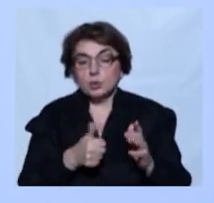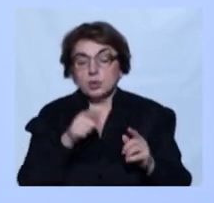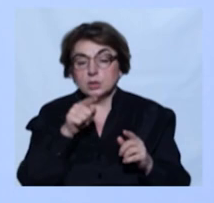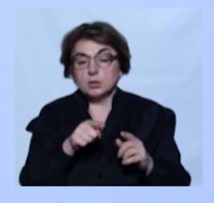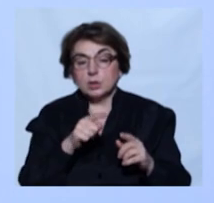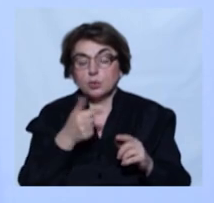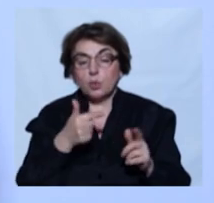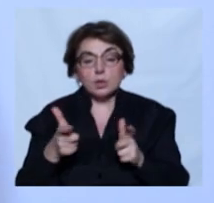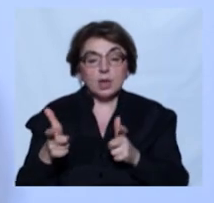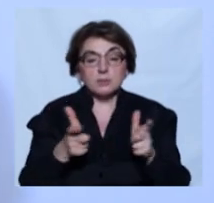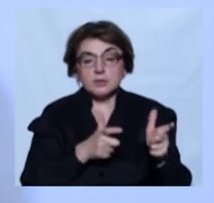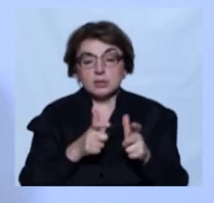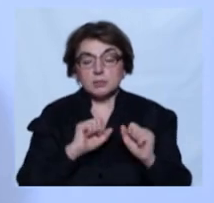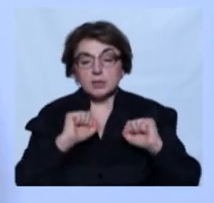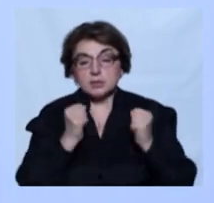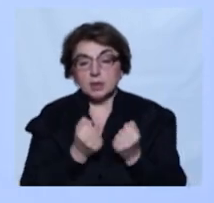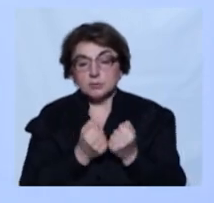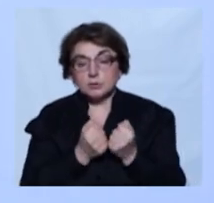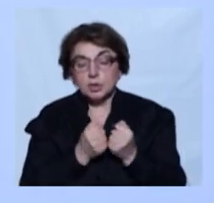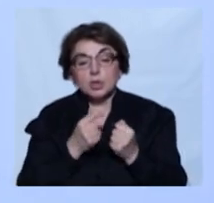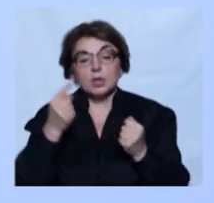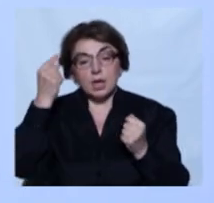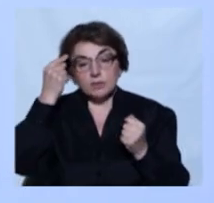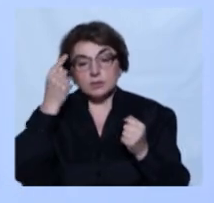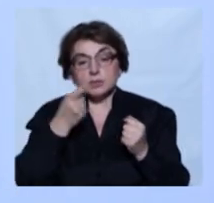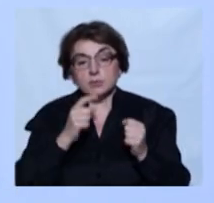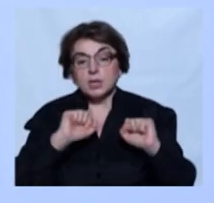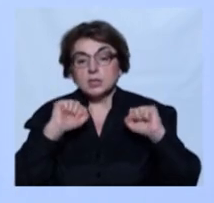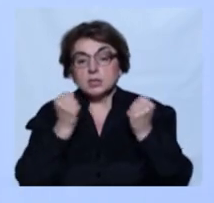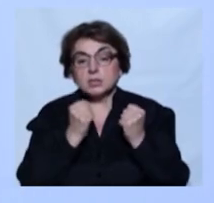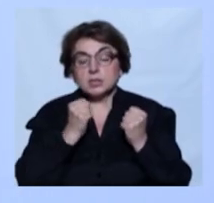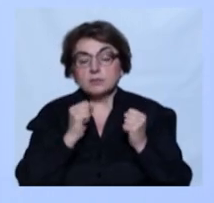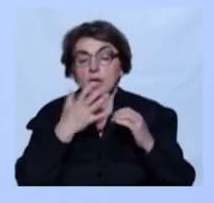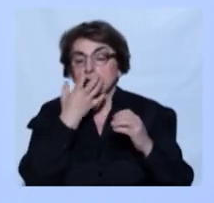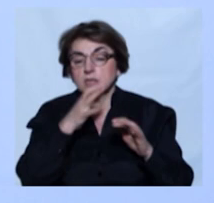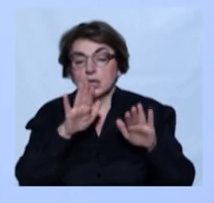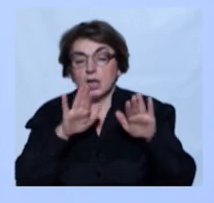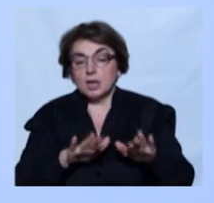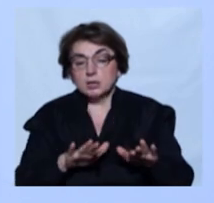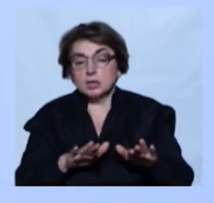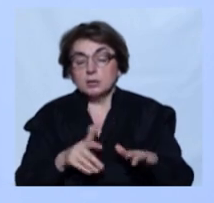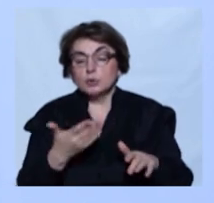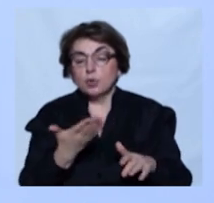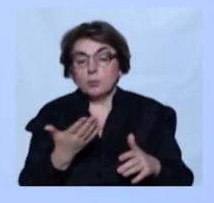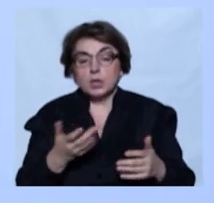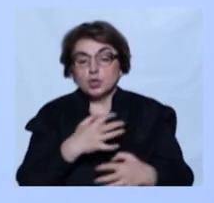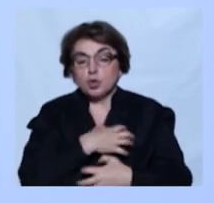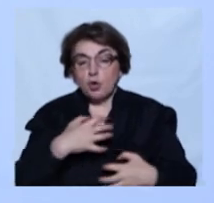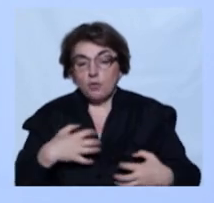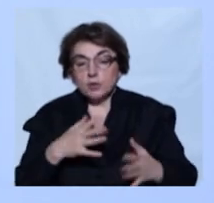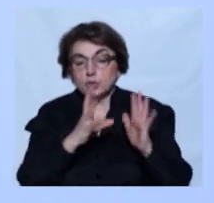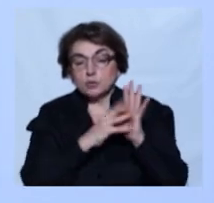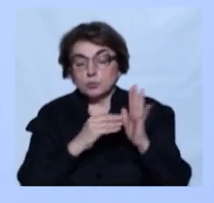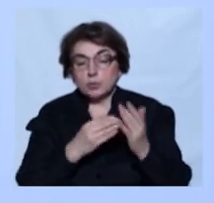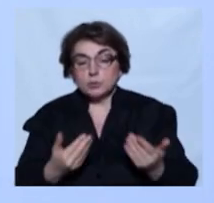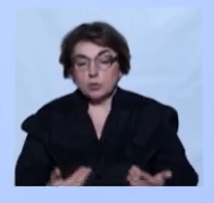ისინი, როგორ ემზადებიან ზამთრისთვის, შეგახსენებთ ყველაზე ცივ და ყველაზე ცხელ ადგილებზე მობინადრე ძუძუმწოვრების შესახებ